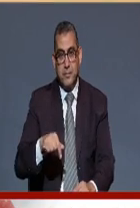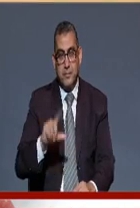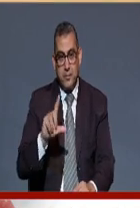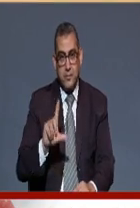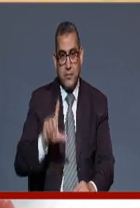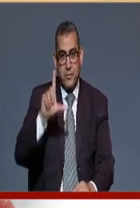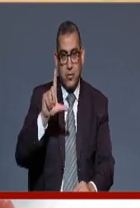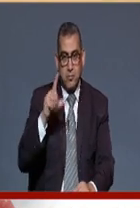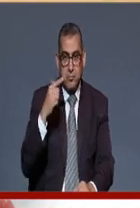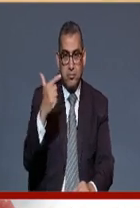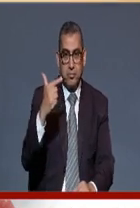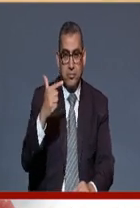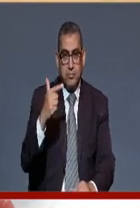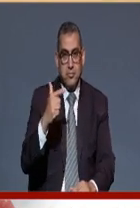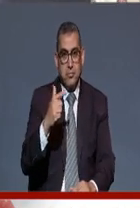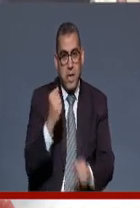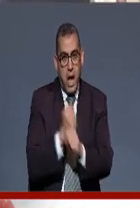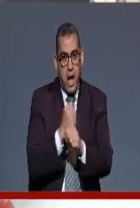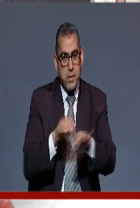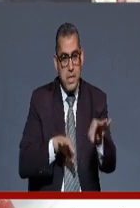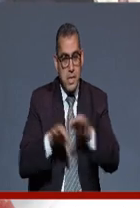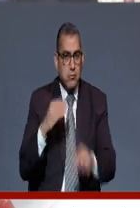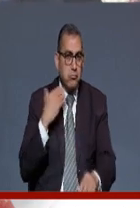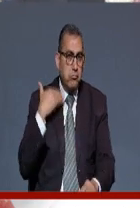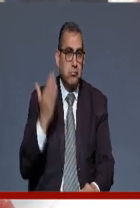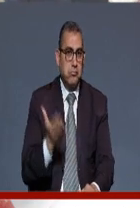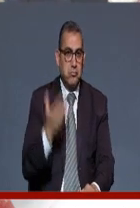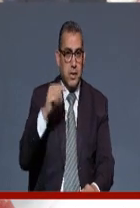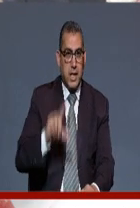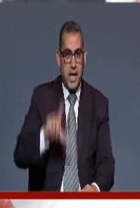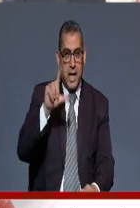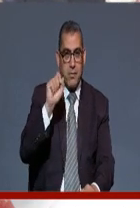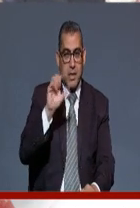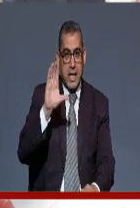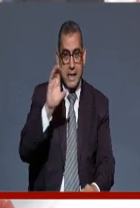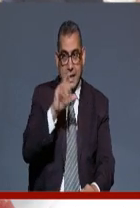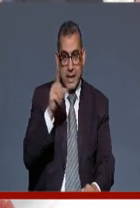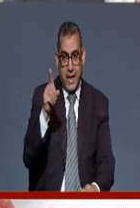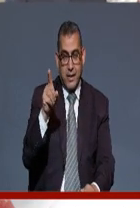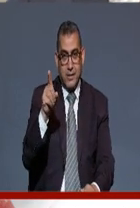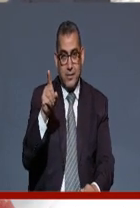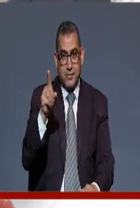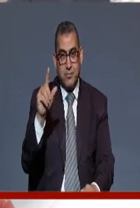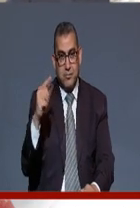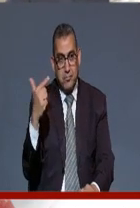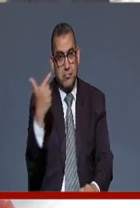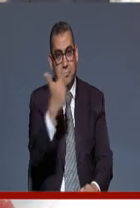من قيادي وسياسي عظيم السيد الرئيس عبد الفتاح السيسي لآخر، وهو رئيس زامبيا.